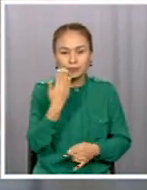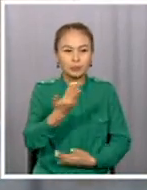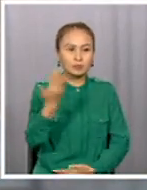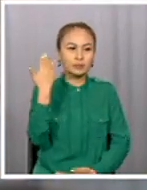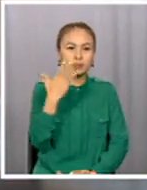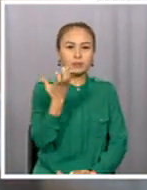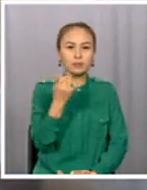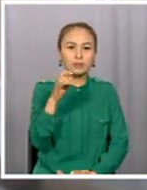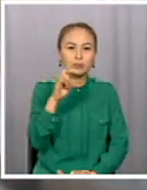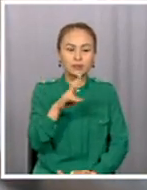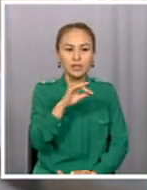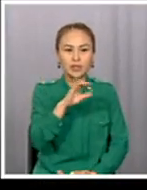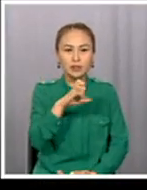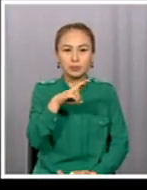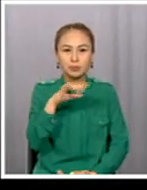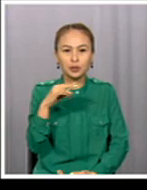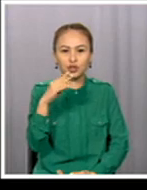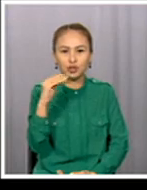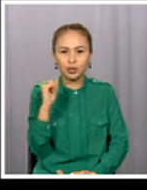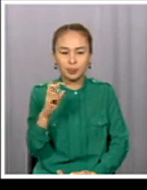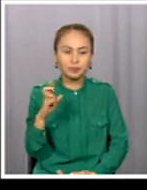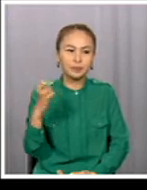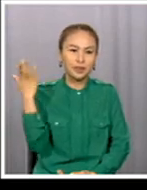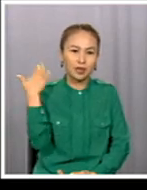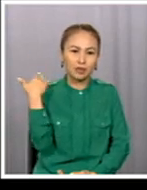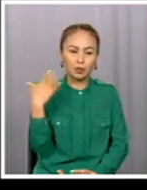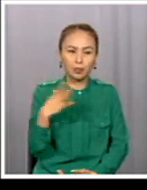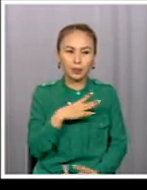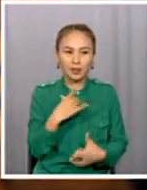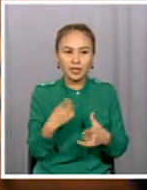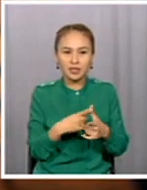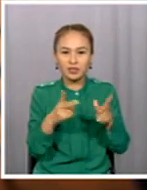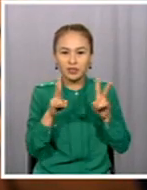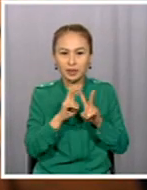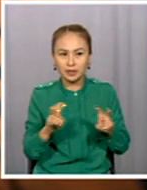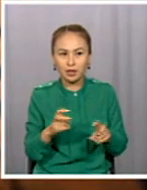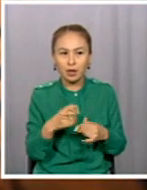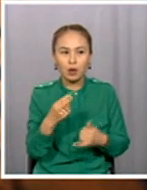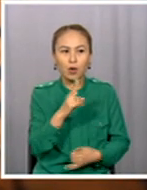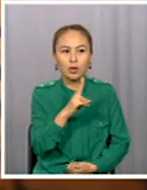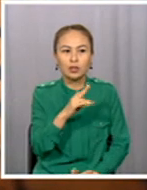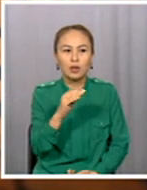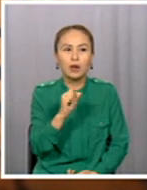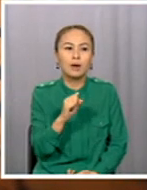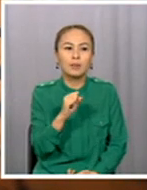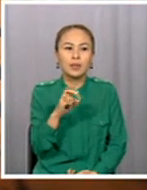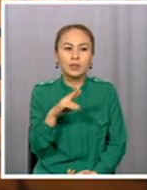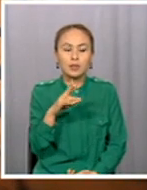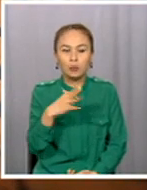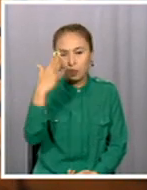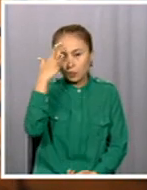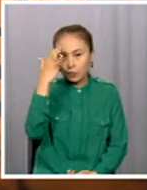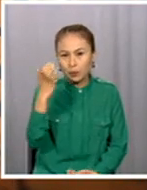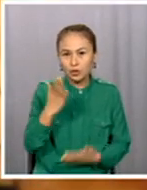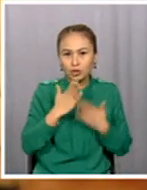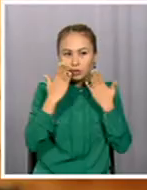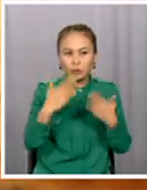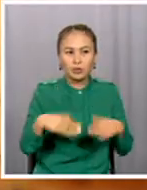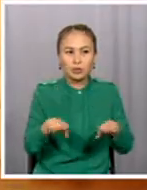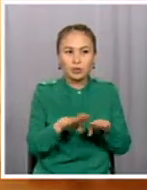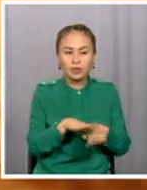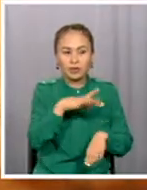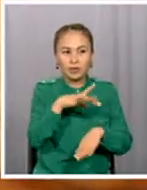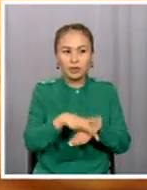Сайрам Испиджаб деп аталатын діни ғұламалардың қаласы саналған. Қожа Ахмет Яссауидің білімге деген қызығушылығын осы фактор